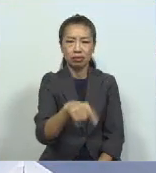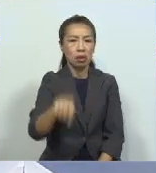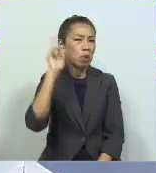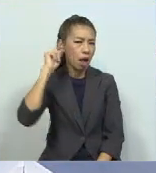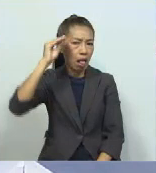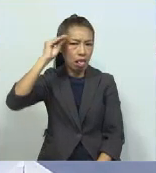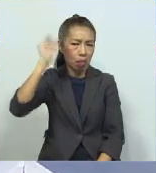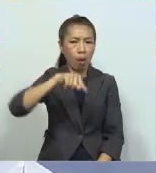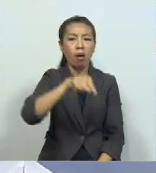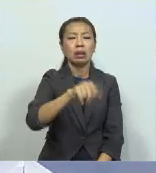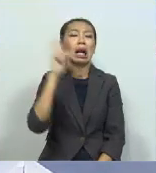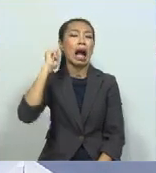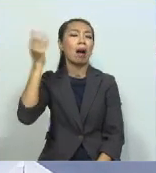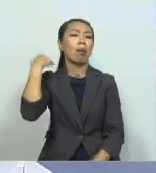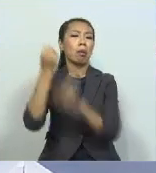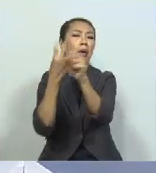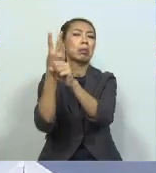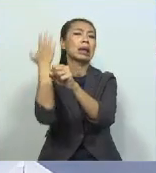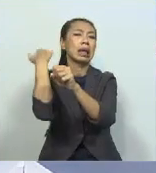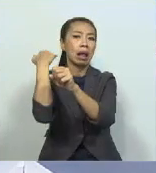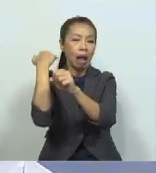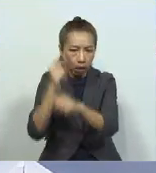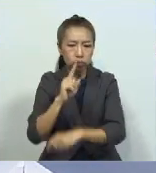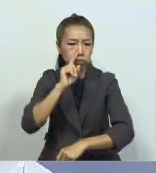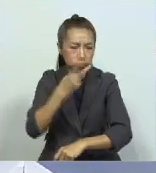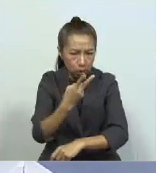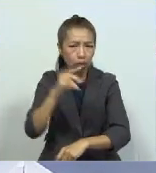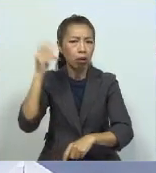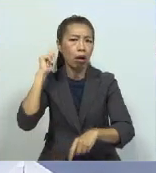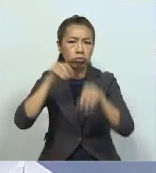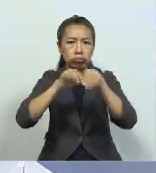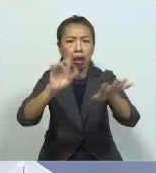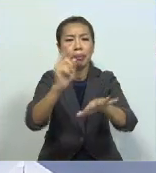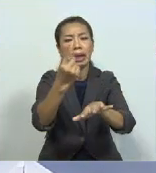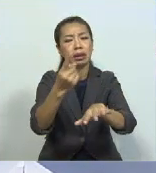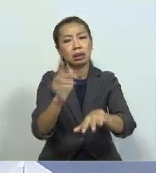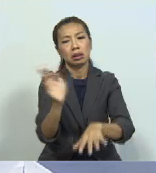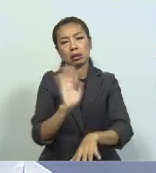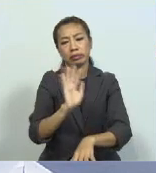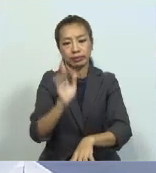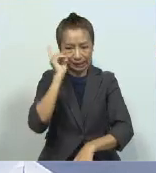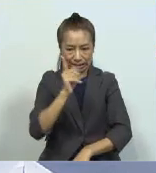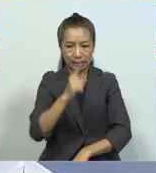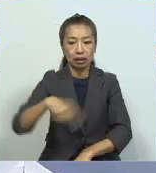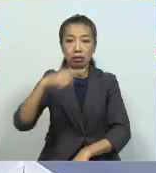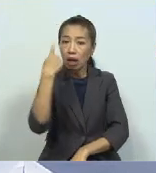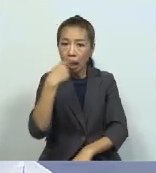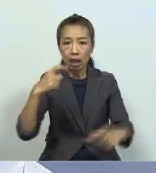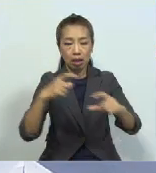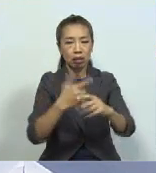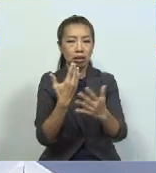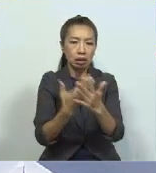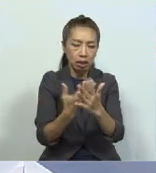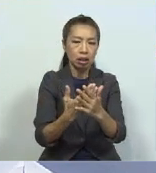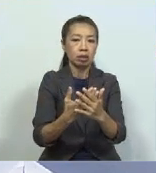ข่าวนี้เป็นข่าวเก่าเมื่อ2ปีที่แล้วก็กลับมาวนเวียนในโลกโซเชียลซ้ำอีกครั้งนึงนะคะจริงๆแล้วในความเป็นจริงคนที่มี